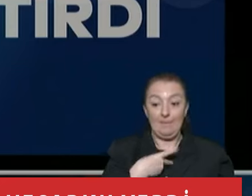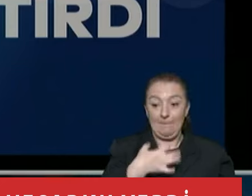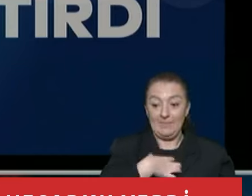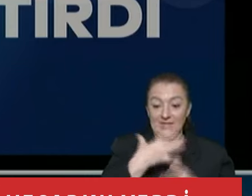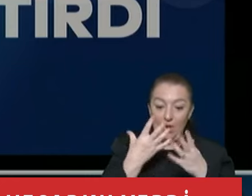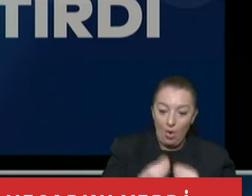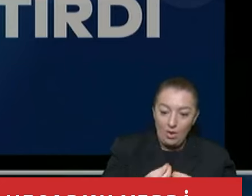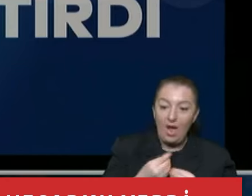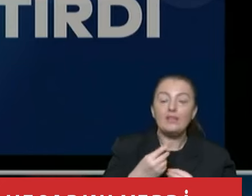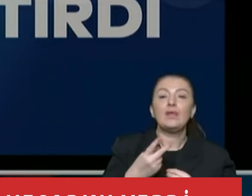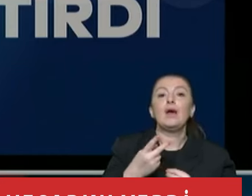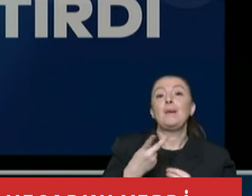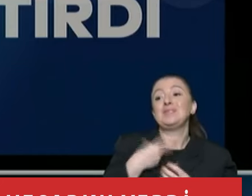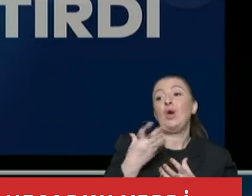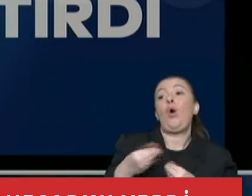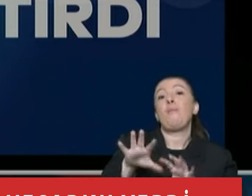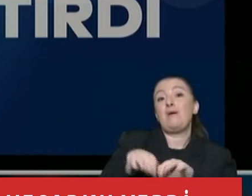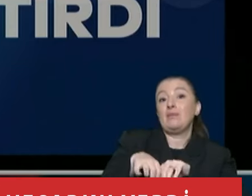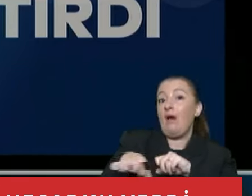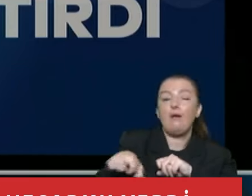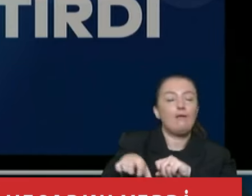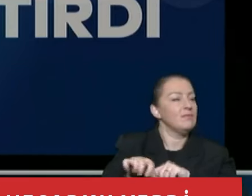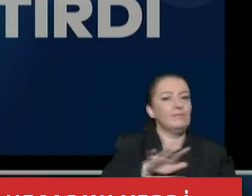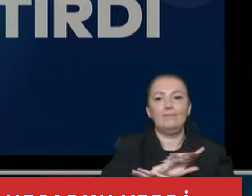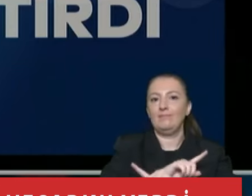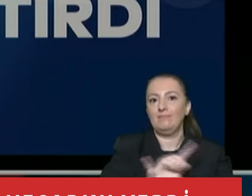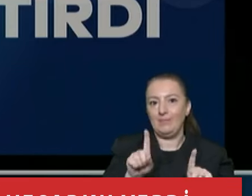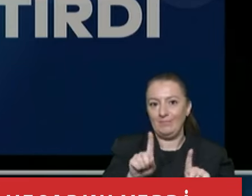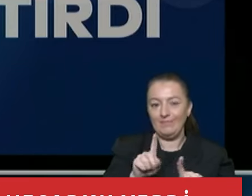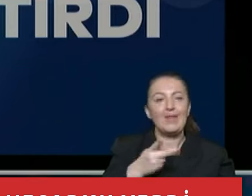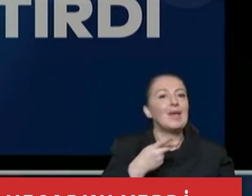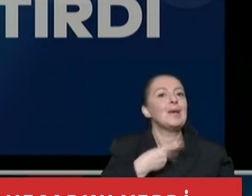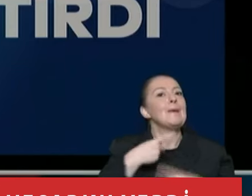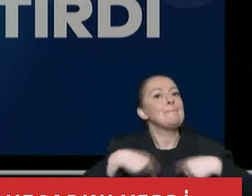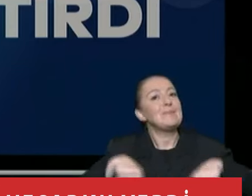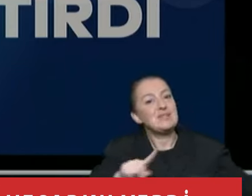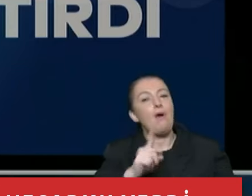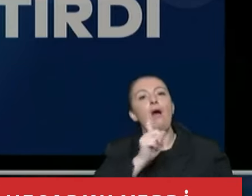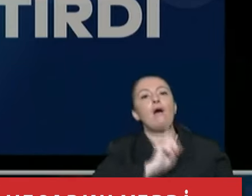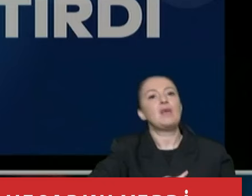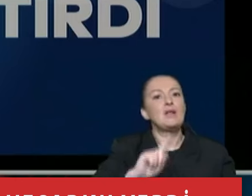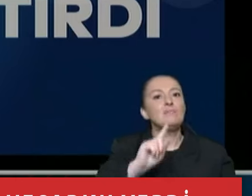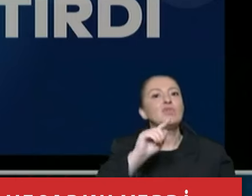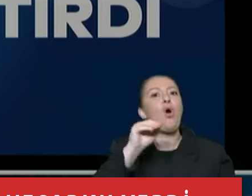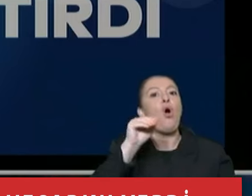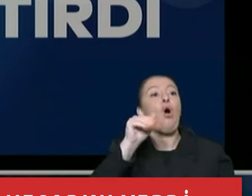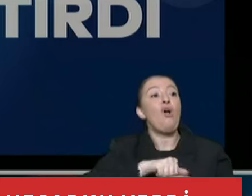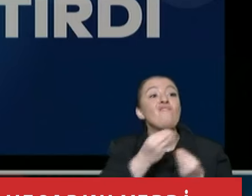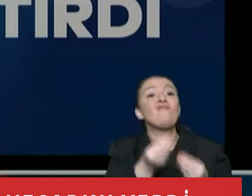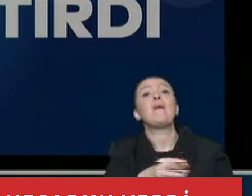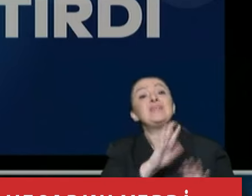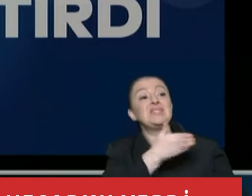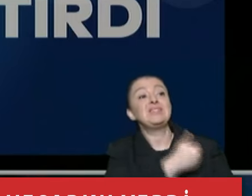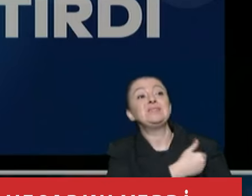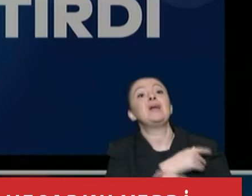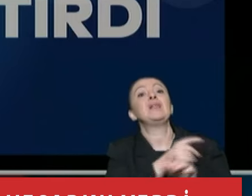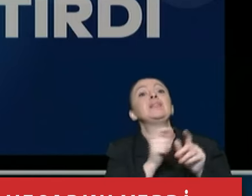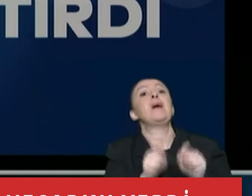ve olmayan diye ayırmam manın bizim adaylarımıza oy vermezseniz hizmet